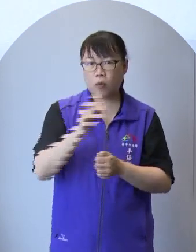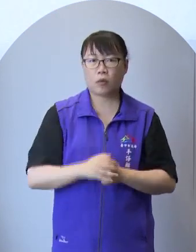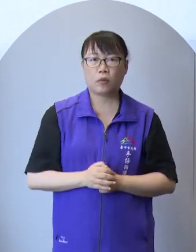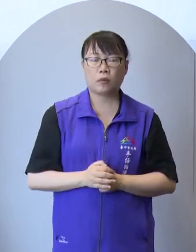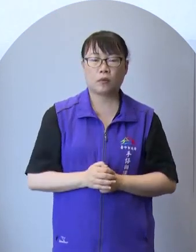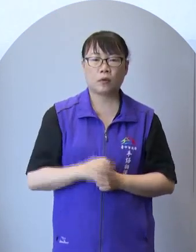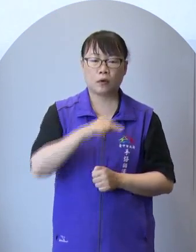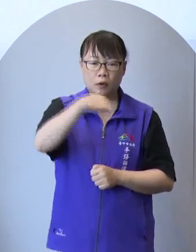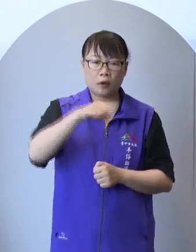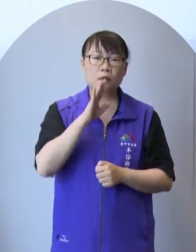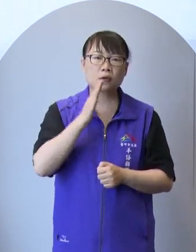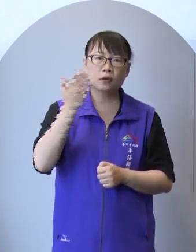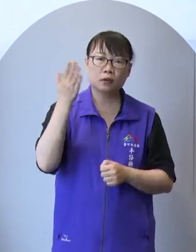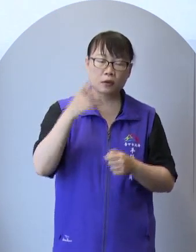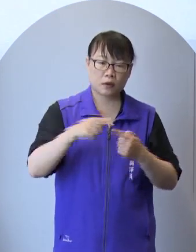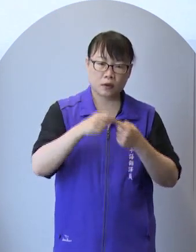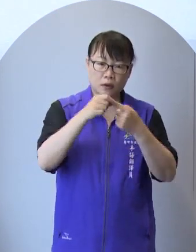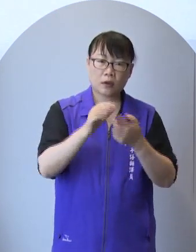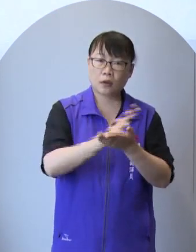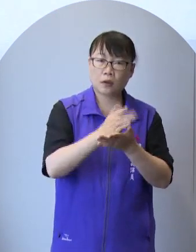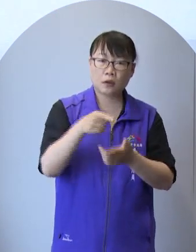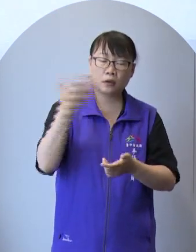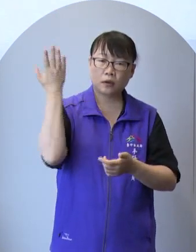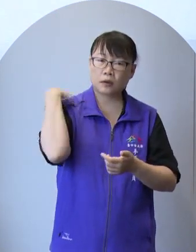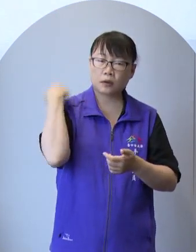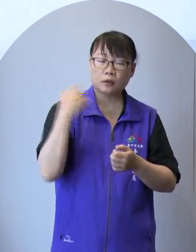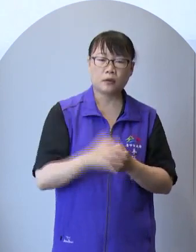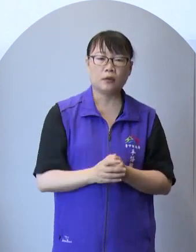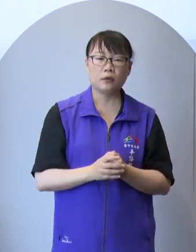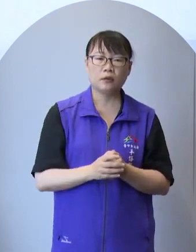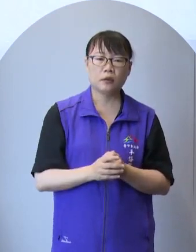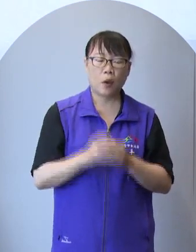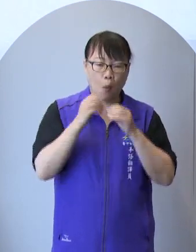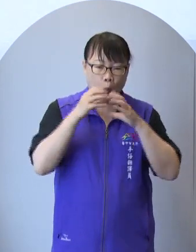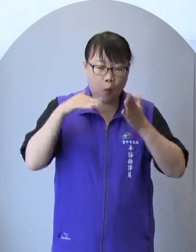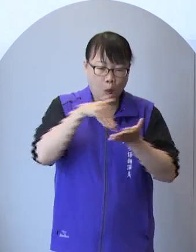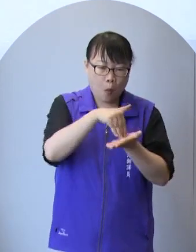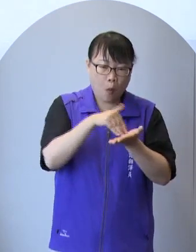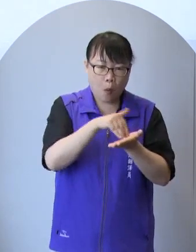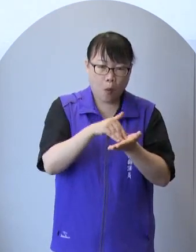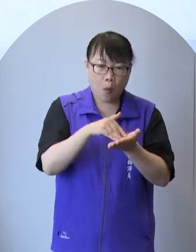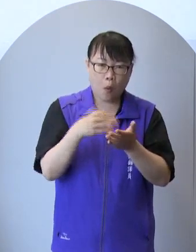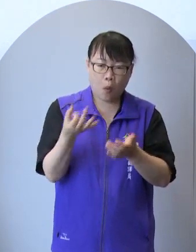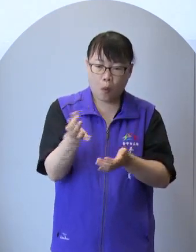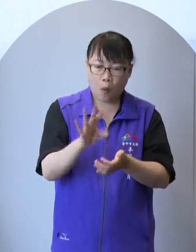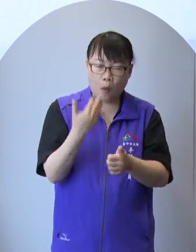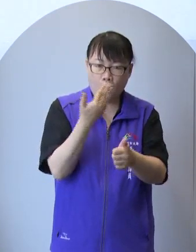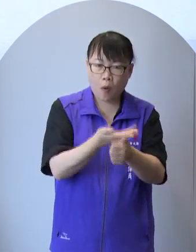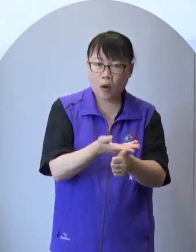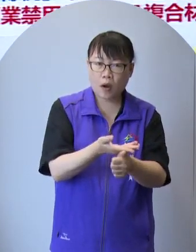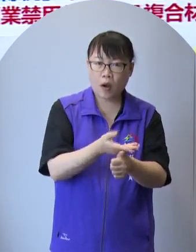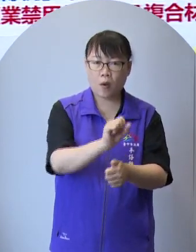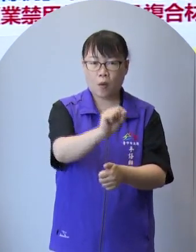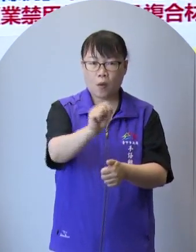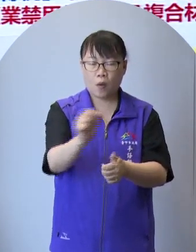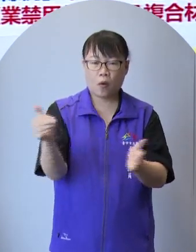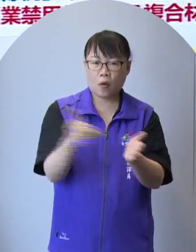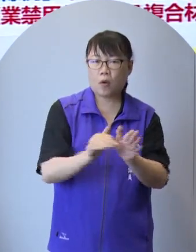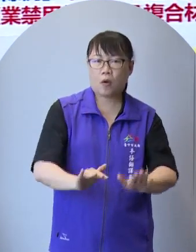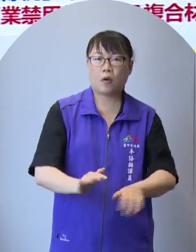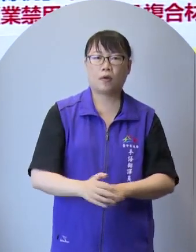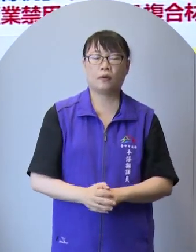是比较过去的，大家可能有印象，从开始不提供塑胶袋开始，其实已经过了20几年了。好，再过来我们看